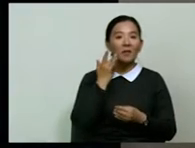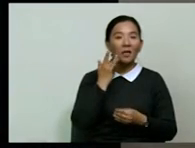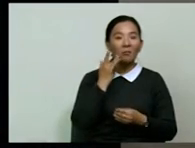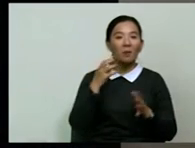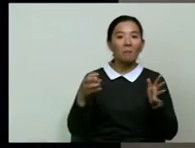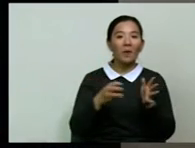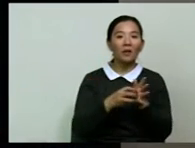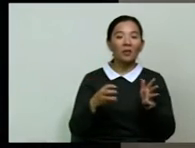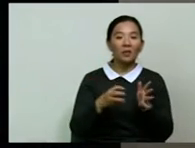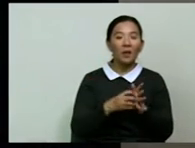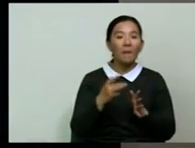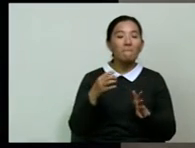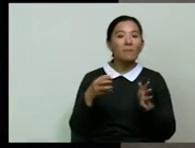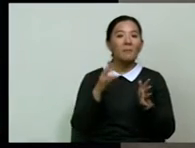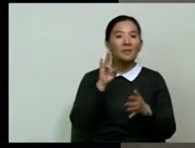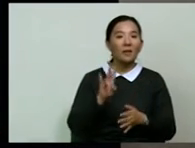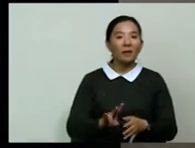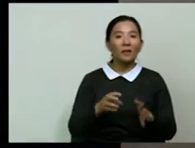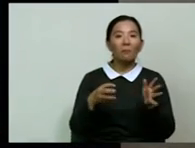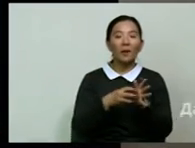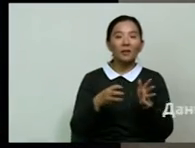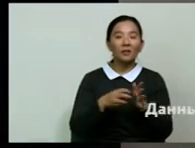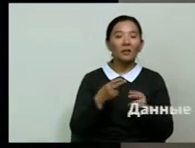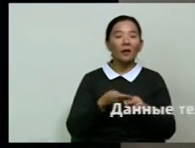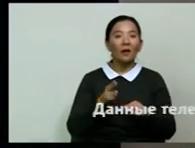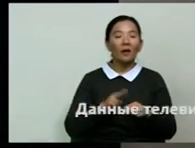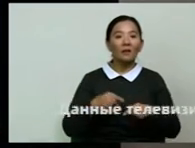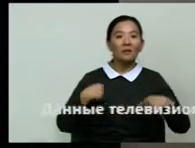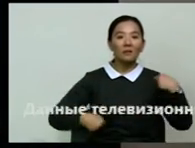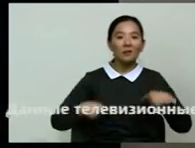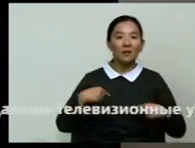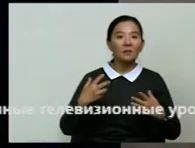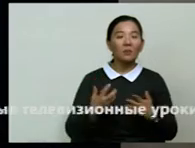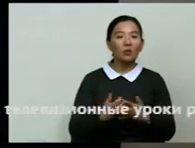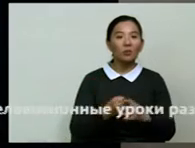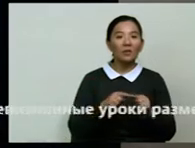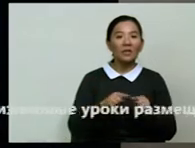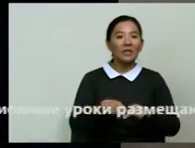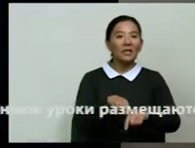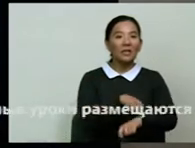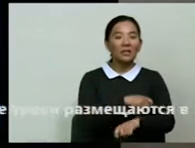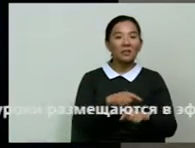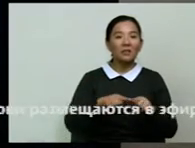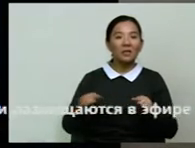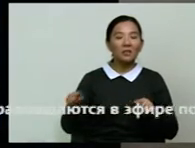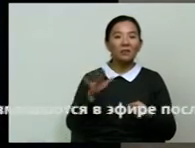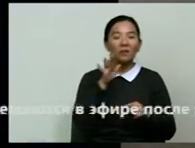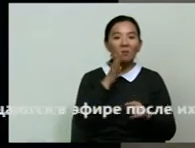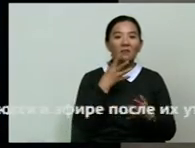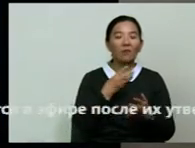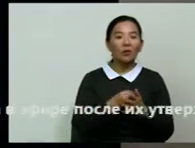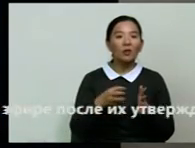магнитами. Что такое постоянный магнит? Это тела, способные длительное время сохранять свои магнитные